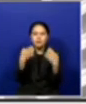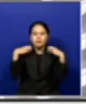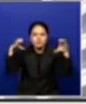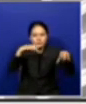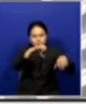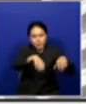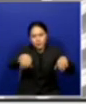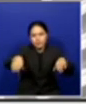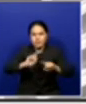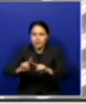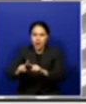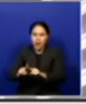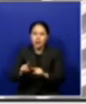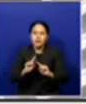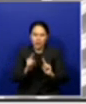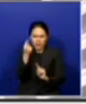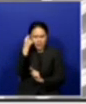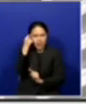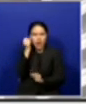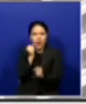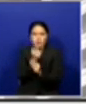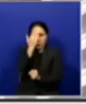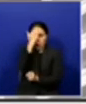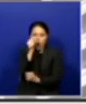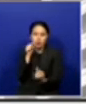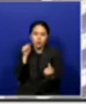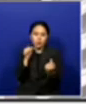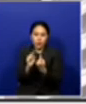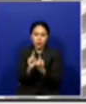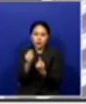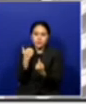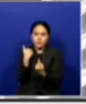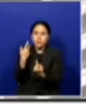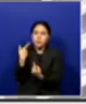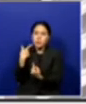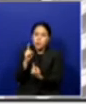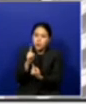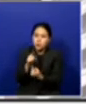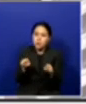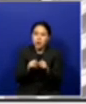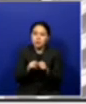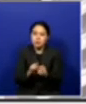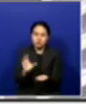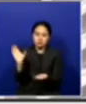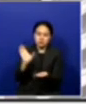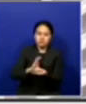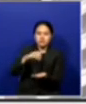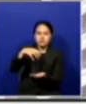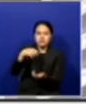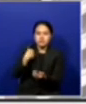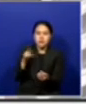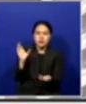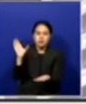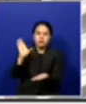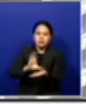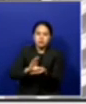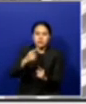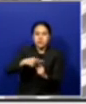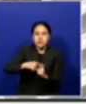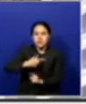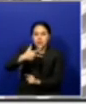ขาเห็นว่ามันคุ้มค่ามากกว่ากับที่จะมากองไว้ตรงรายการงบการ3เดือน 88,000 ล้